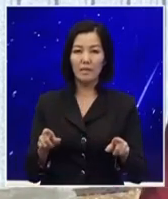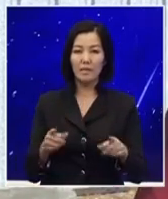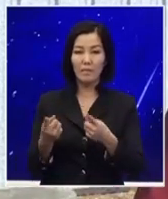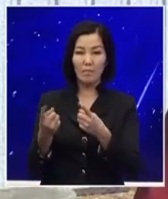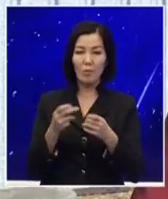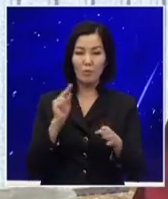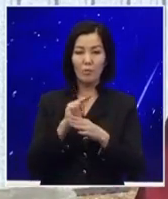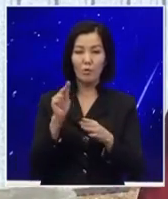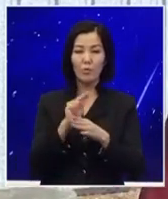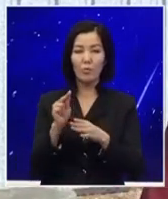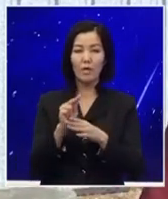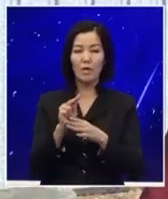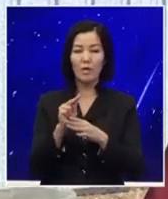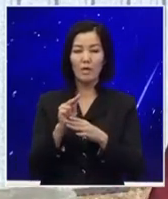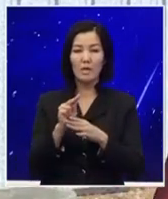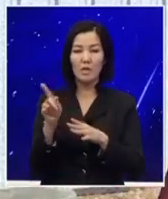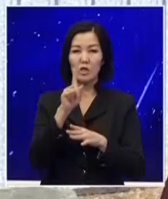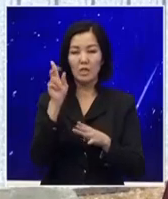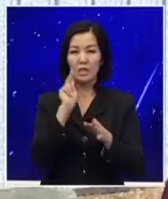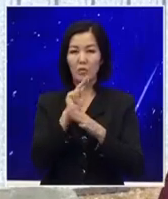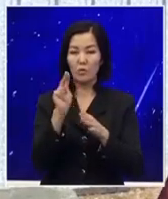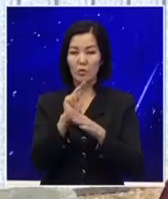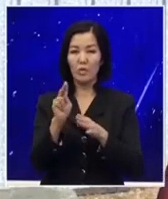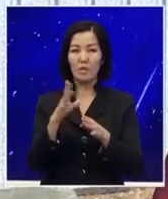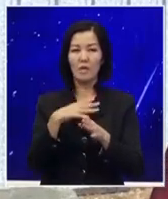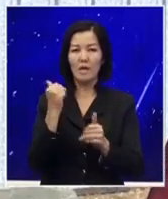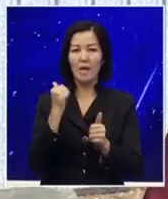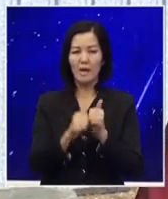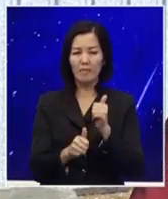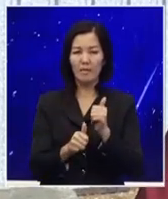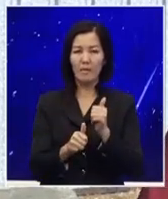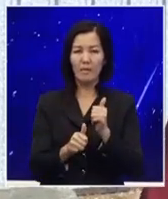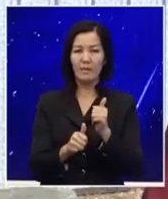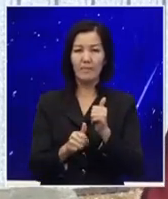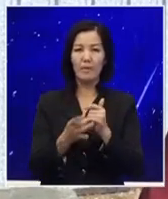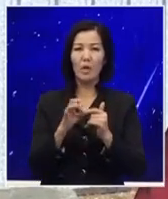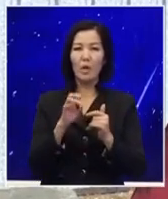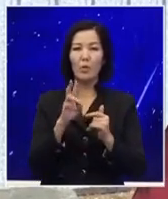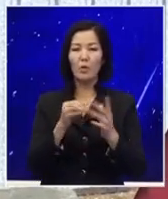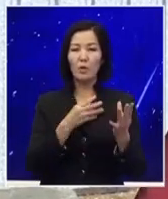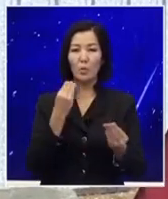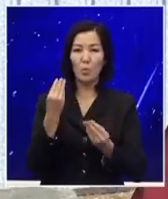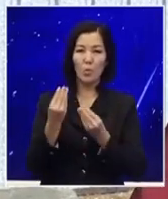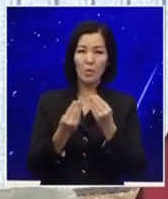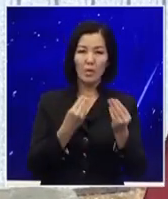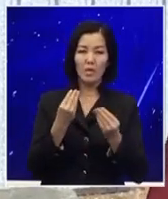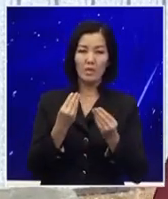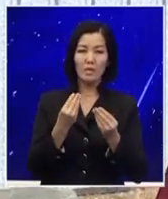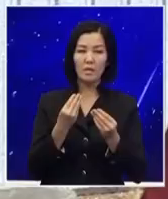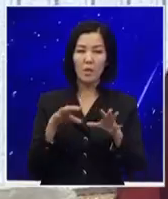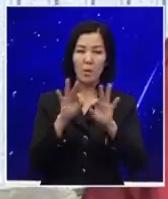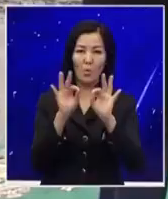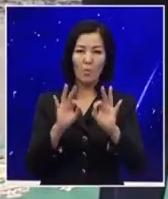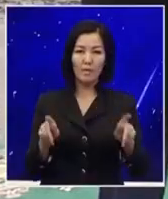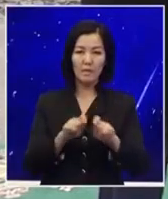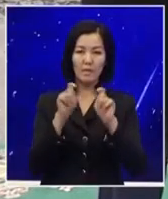баулуда, шәкірт ретінде жанына ертіп жүріп, әрбір жаңағы рөлдердің образдарын